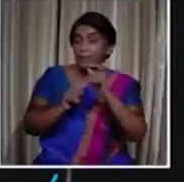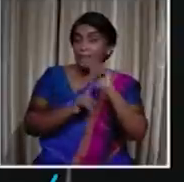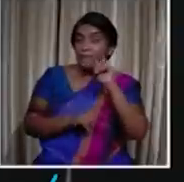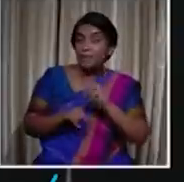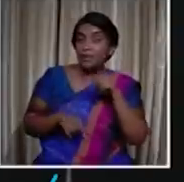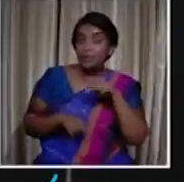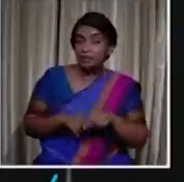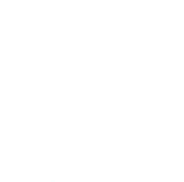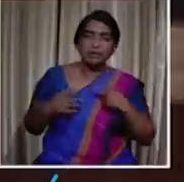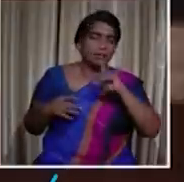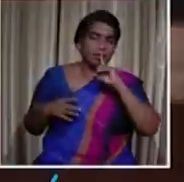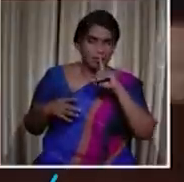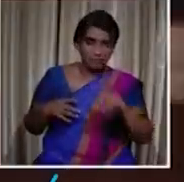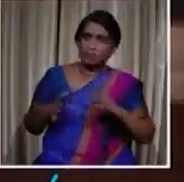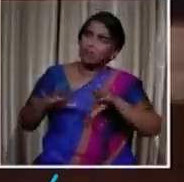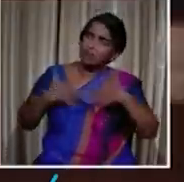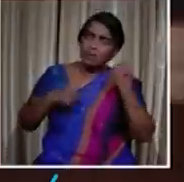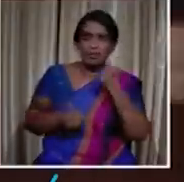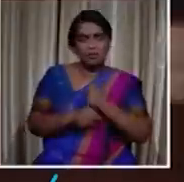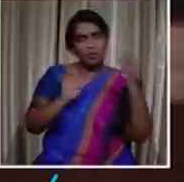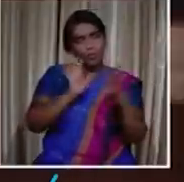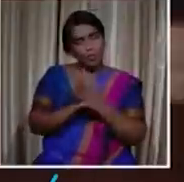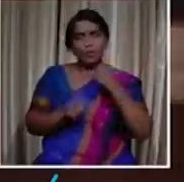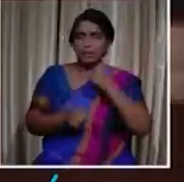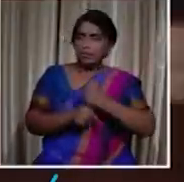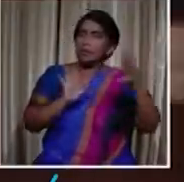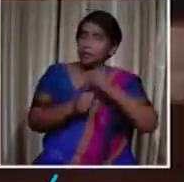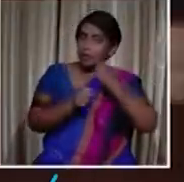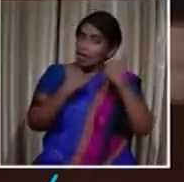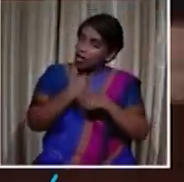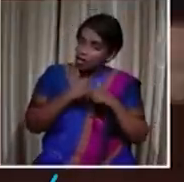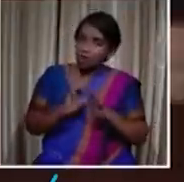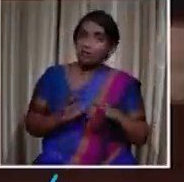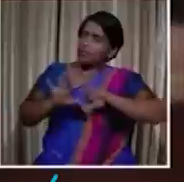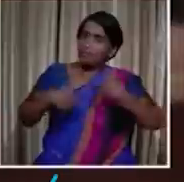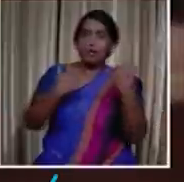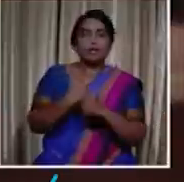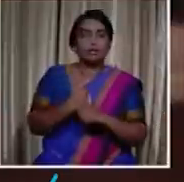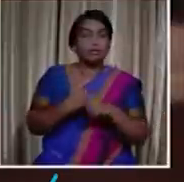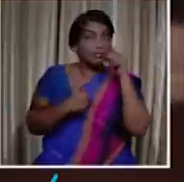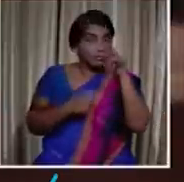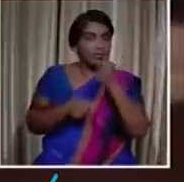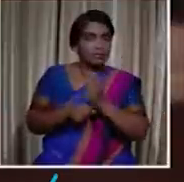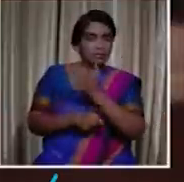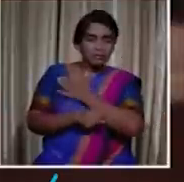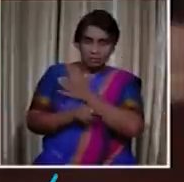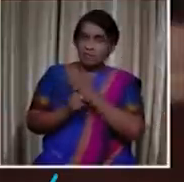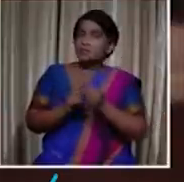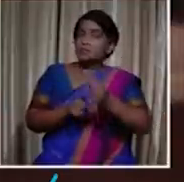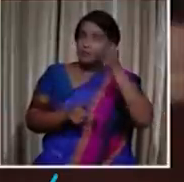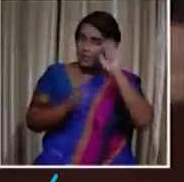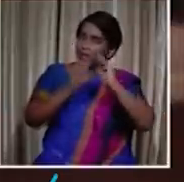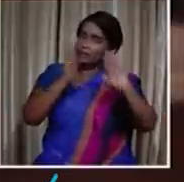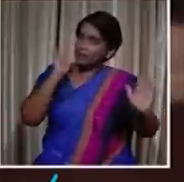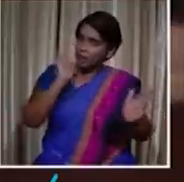තියන්නේ මේ රටේ ප්‍රජාතන්ත්‍රවාදයේ. මොන ආණ්ඩුව හැදුවත් සර්වපාක්ෂික පාක්ෂික ආණ්ඩු හැදුවත් පමගිය ආණ්ඩු හැදුවත් මේ ගෝඨාභය රාජපක්ෂ මහත්තයා